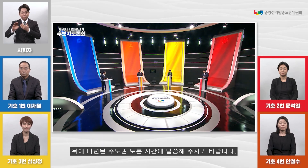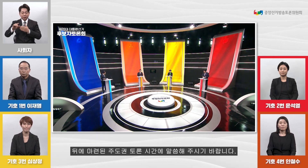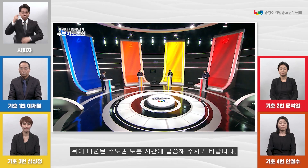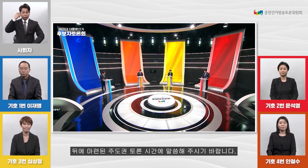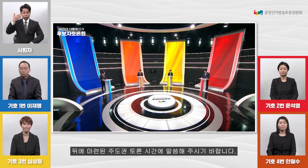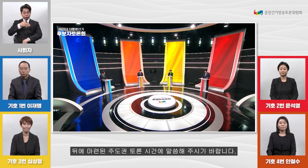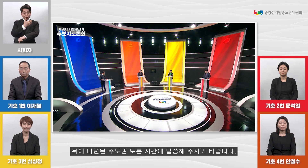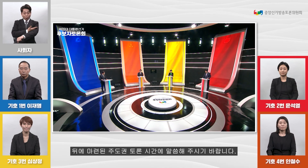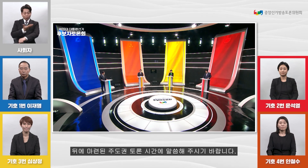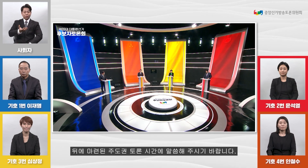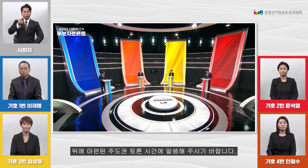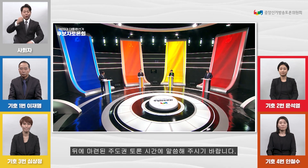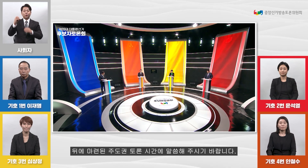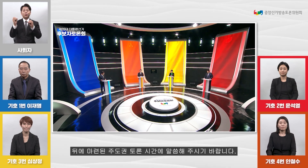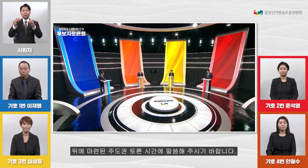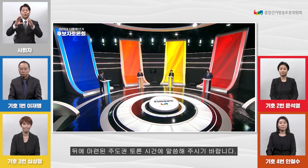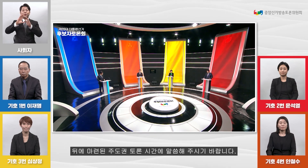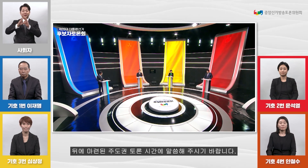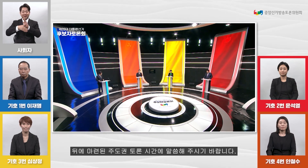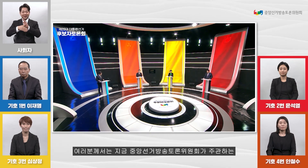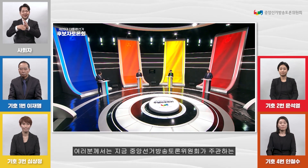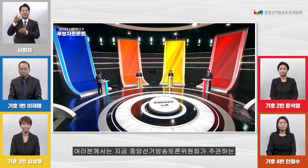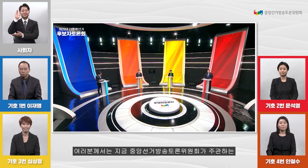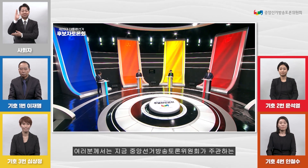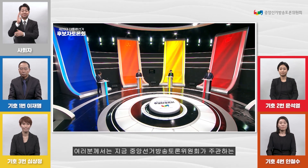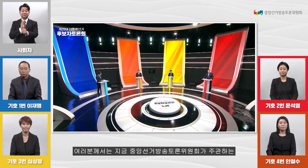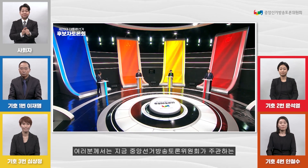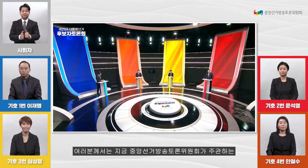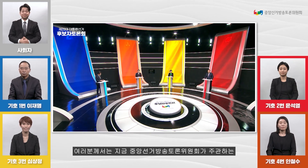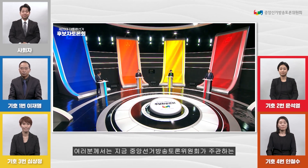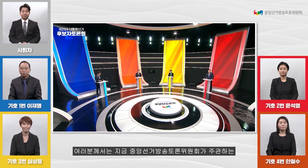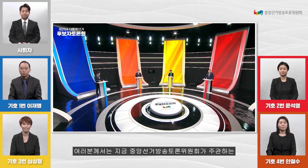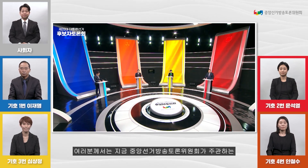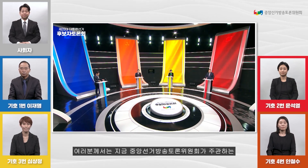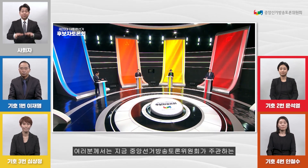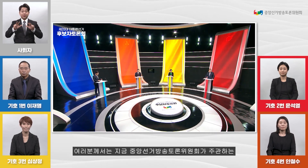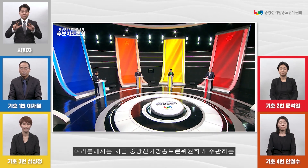토론 시간에 말씀해 주시기 바랍니다. 여러분께서는 지금